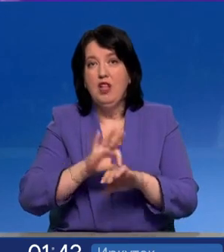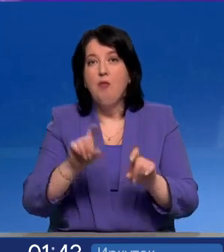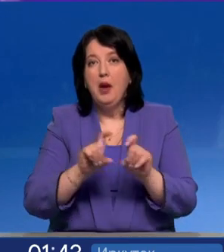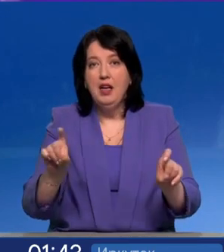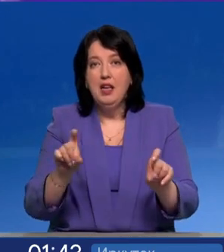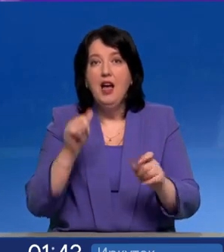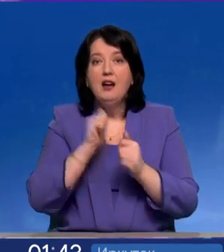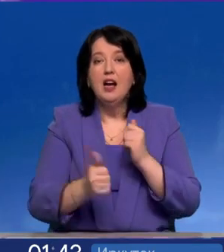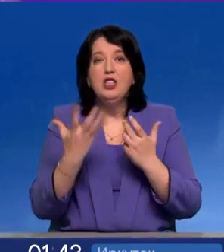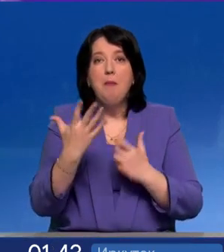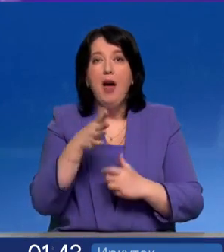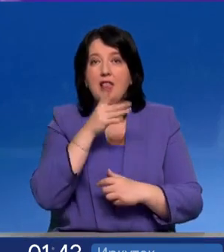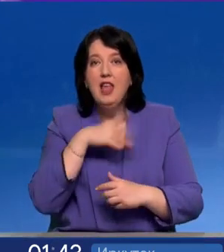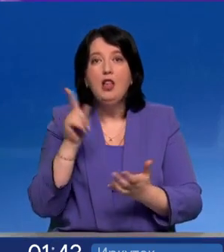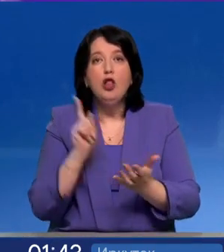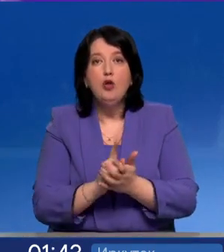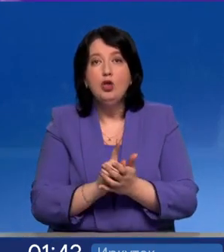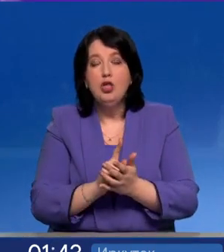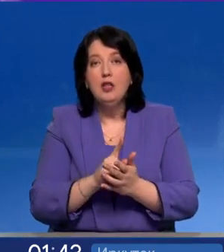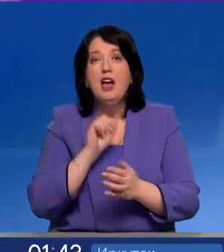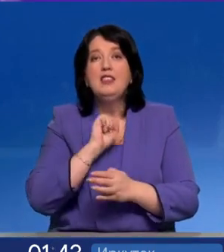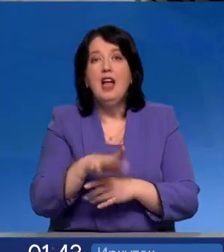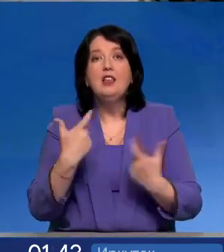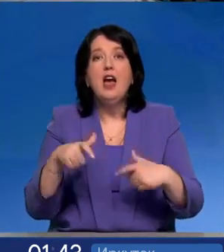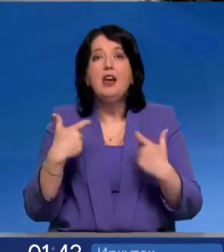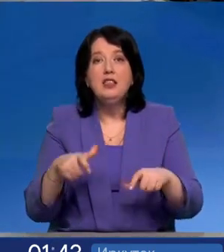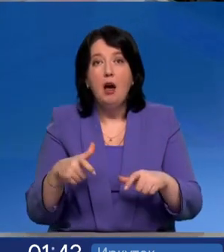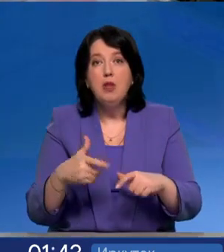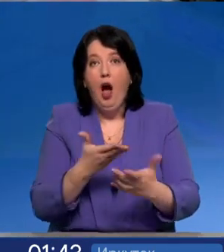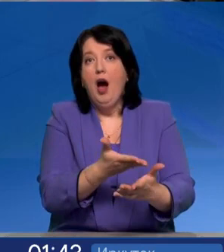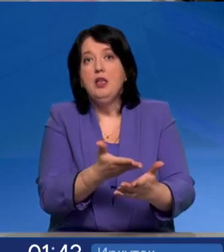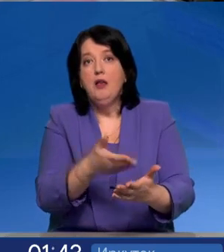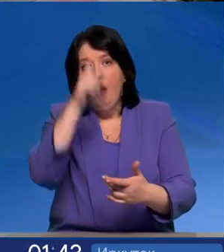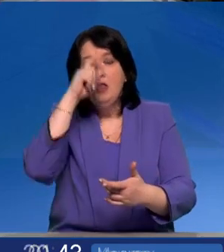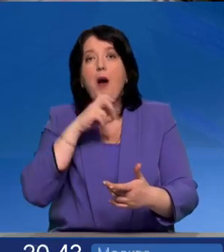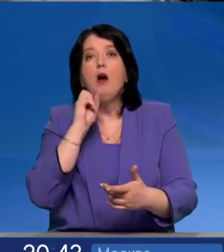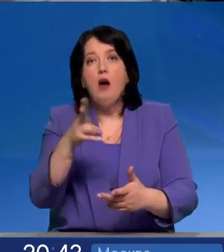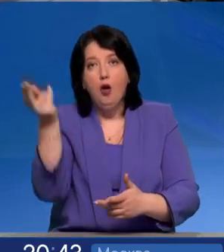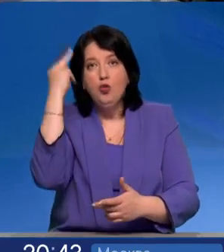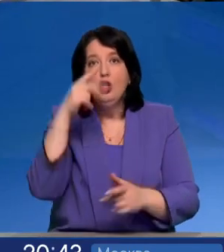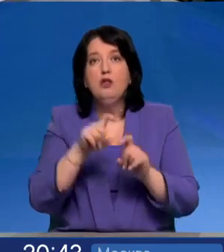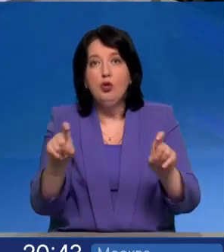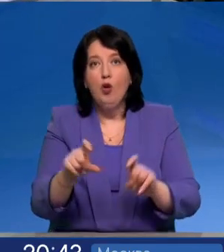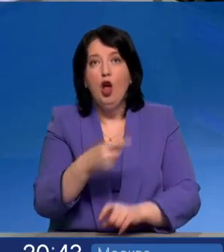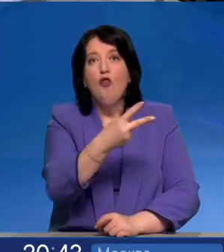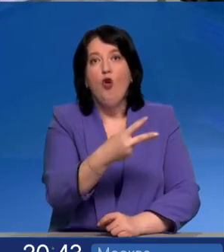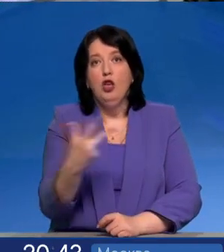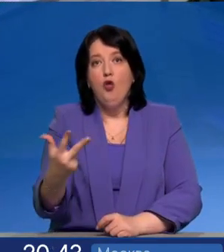экзамены сдать, получить сертификат. А это непонятно, как в школе учился. 2-ки, 3-ки и 0-ки.